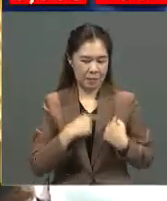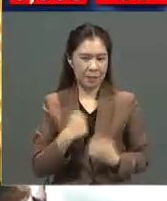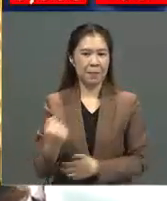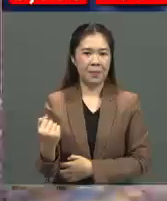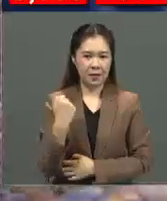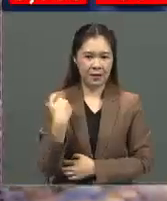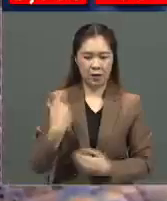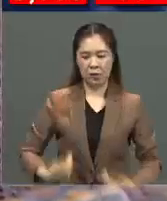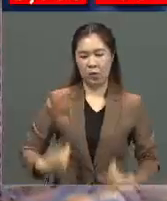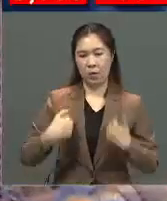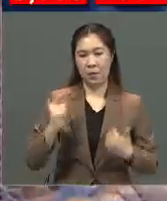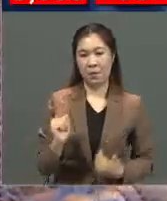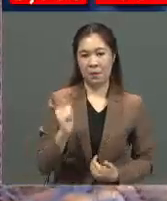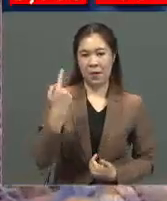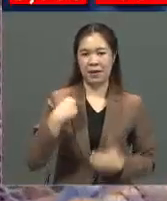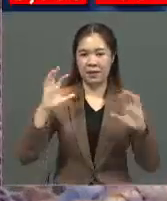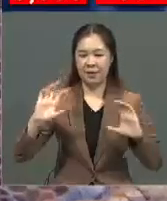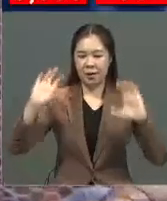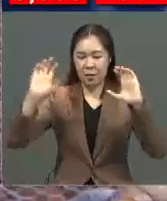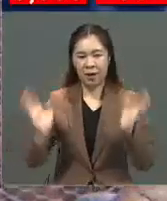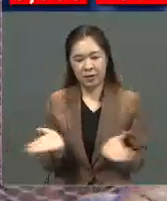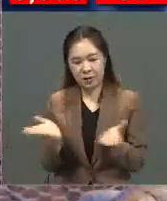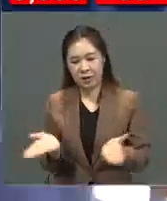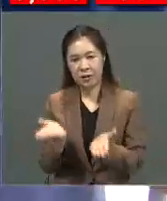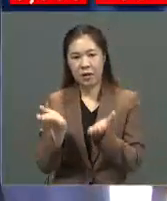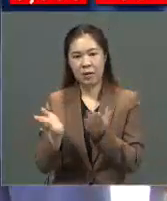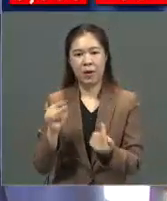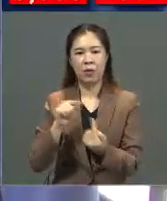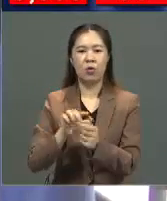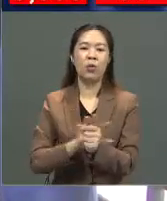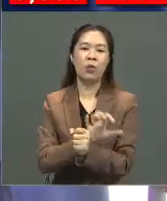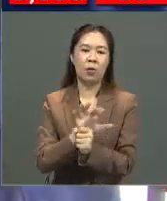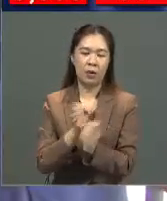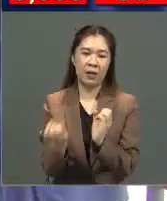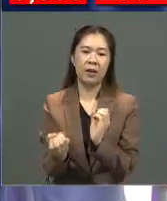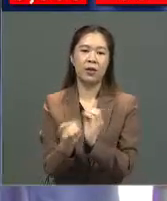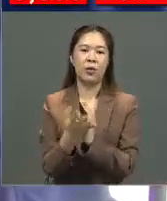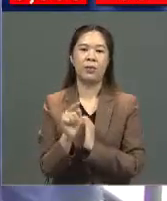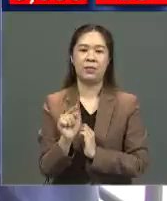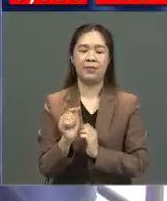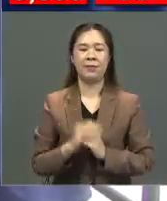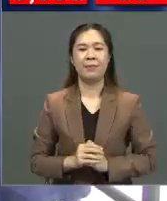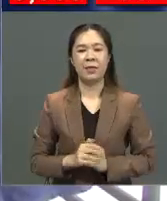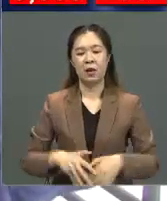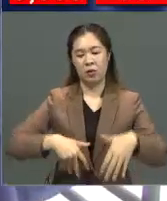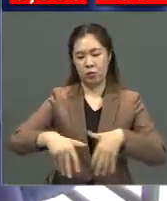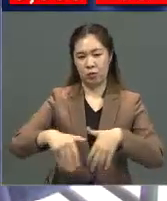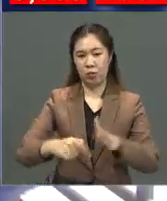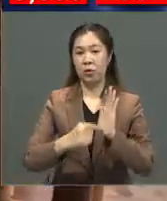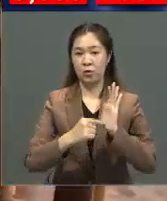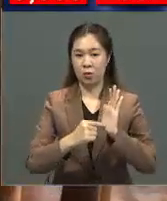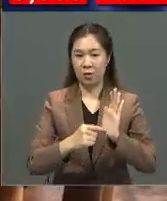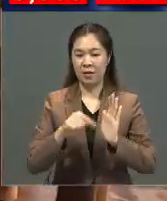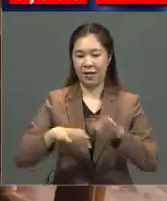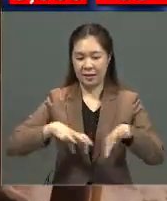ชีวิตวิถีใหม่ที่ภาครัฐส่งเสริมการท่องเที่ยวหลังประเทศไทยปลอดโควิด-19และบ้านบางน้ำผึ้งถือเป็นชุมชนตัวอย่างที่มี